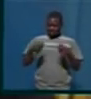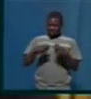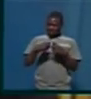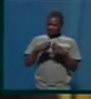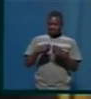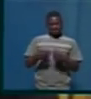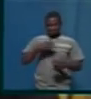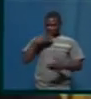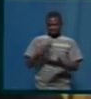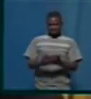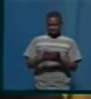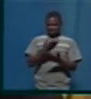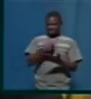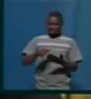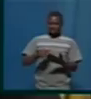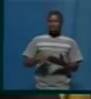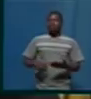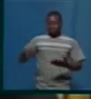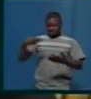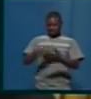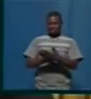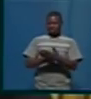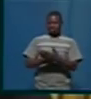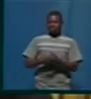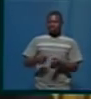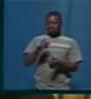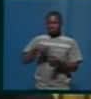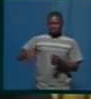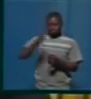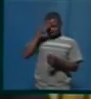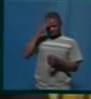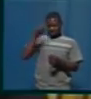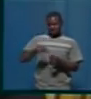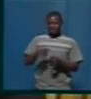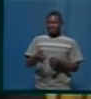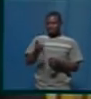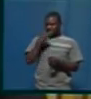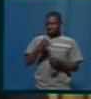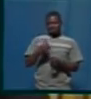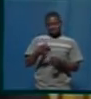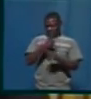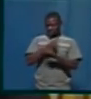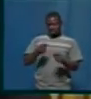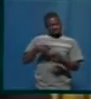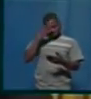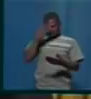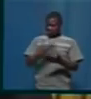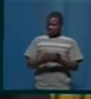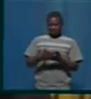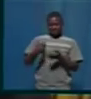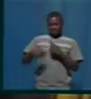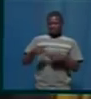aussi renouvelables. Vous savez que l'Allemagne est très connue pour les énergies renouvelables et on